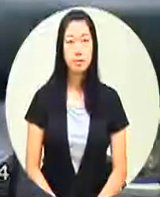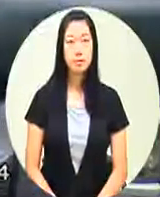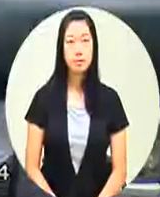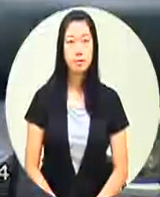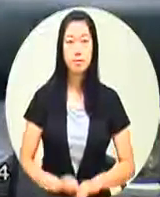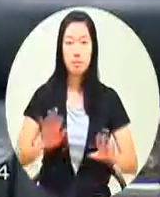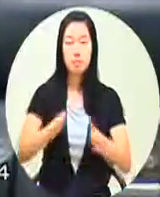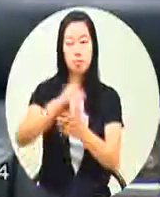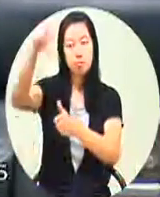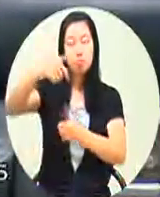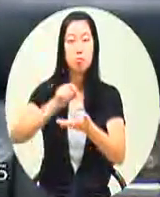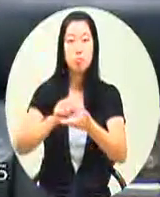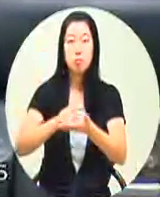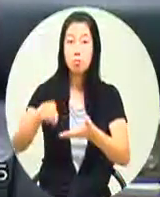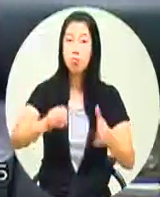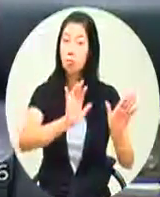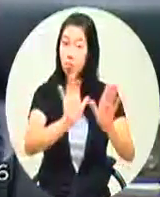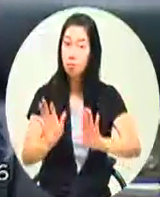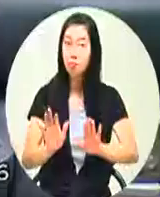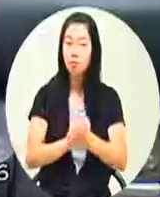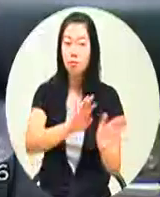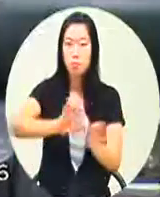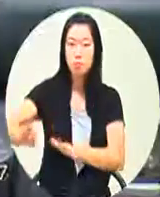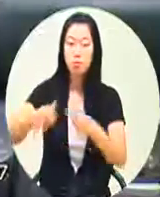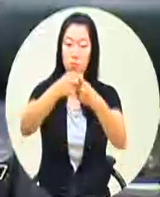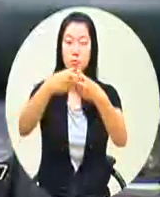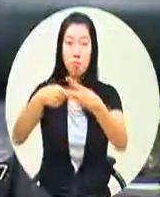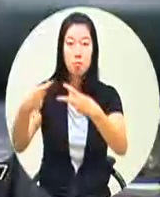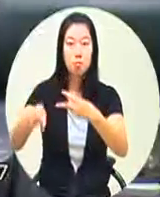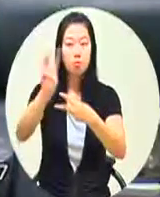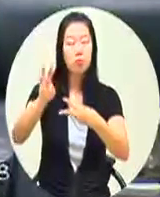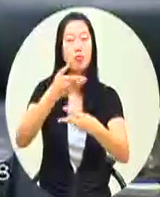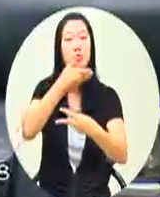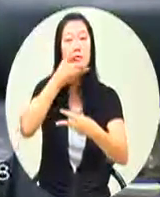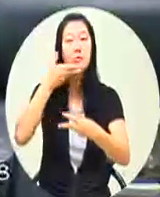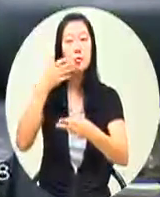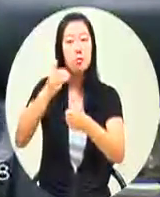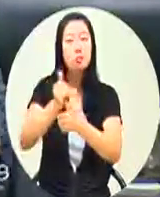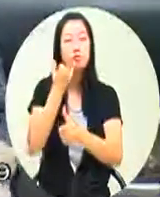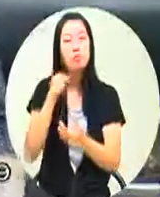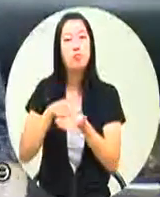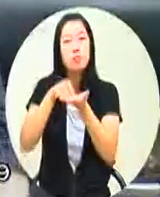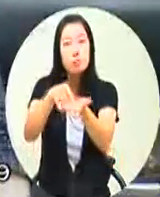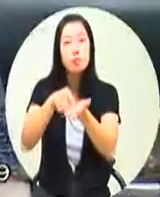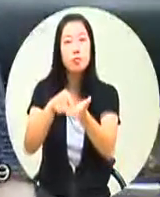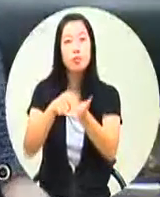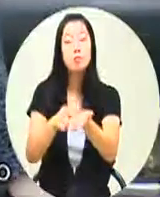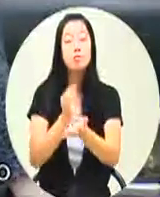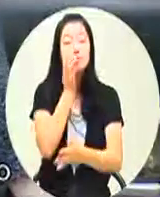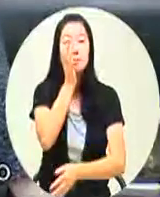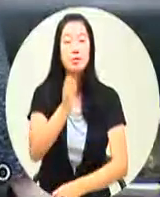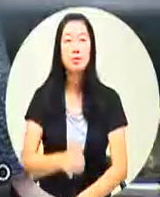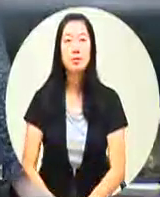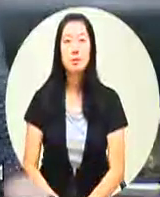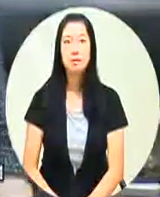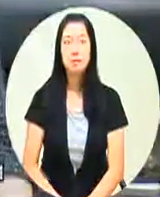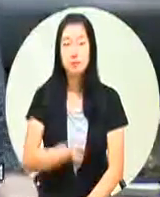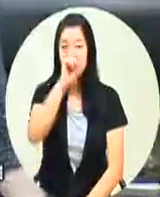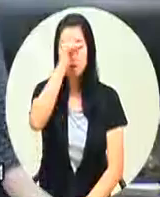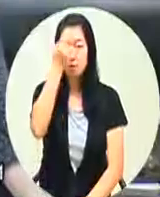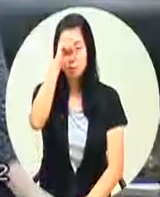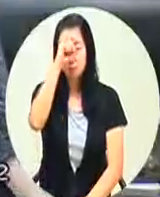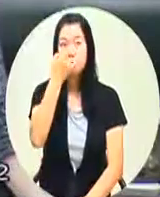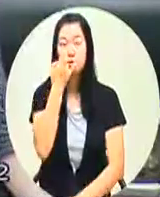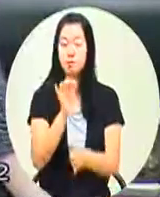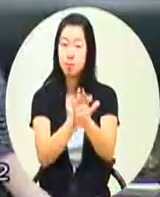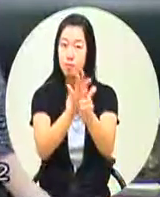标要进行的，那另外两个方案在水利署可以顺利争取的。那当然这个对地方的淹水的解决才